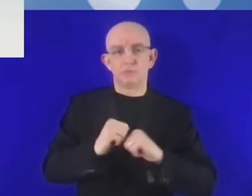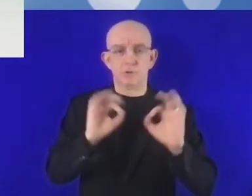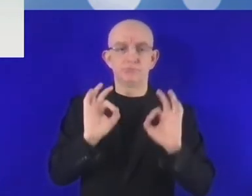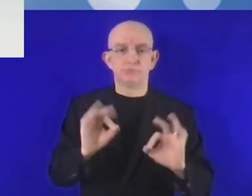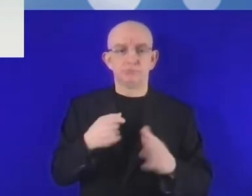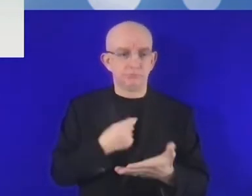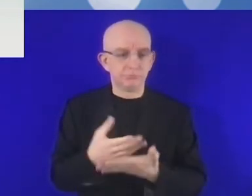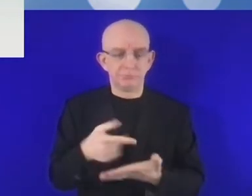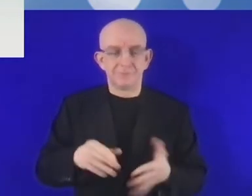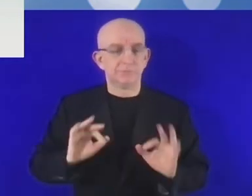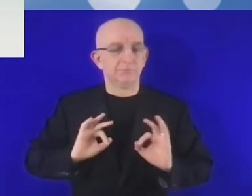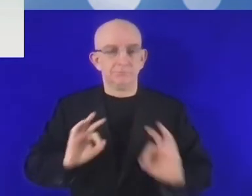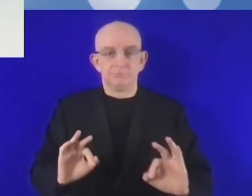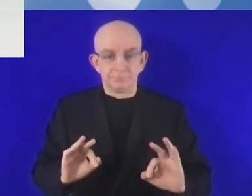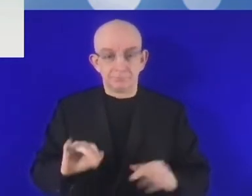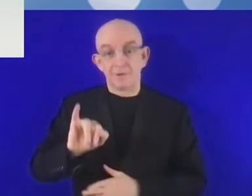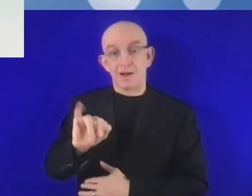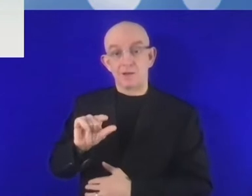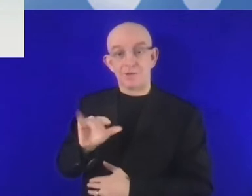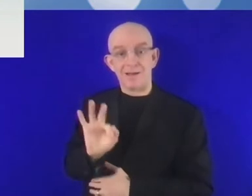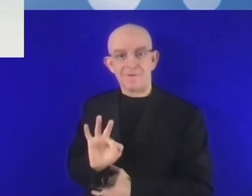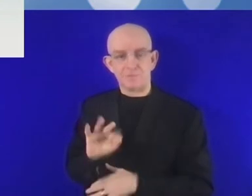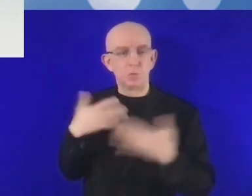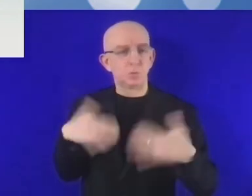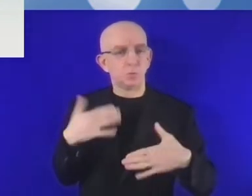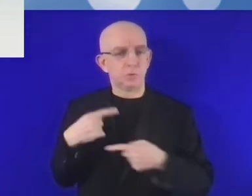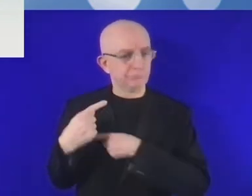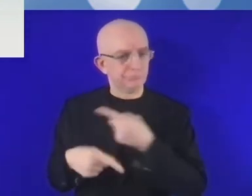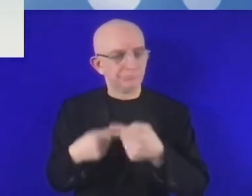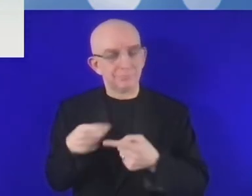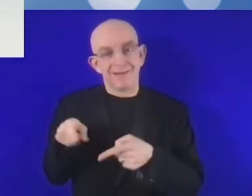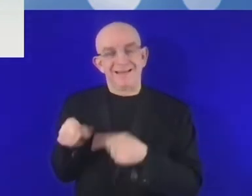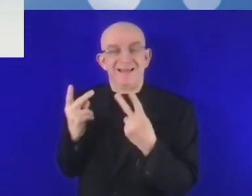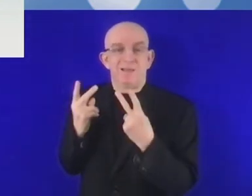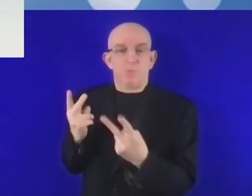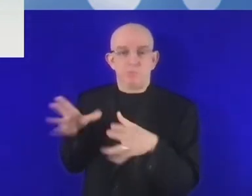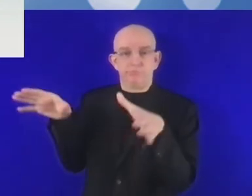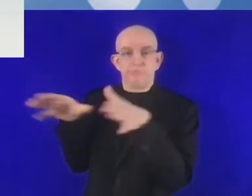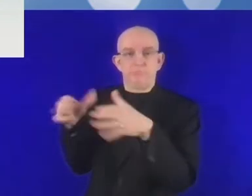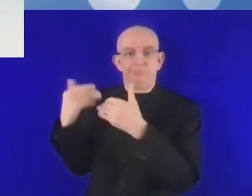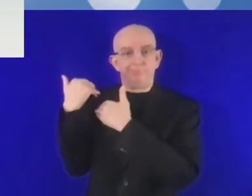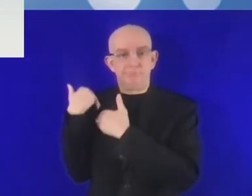كبيرة جدا يجب أن يتم مناقشتها ضمن